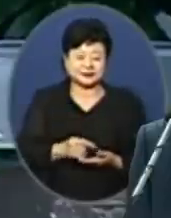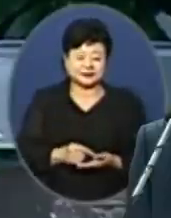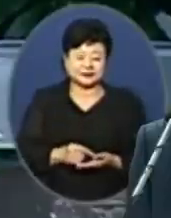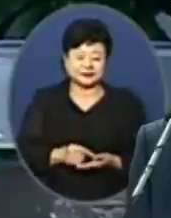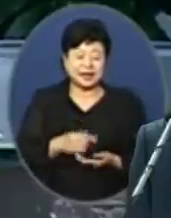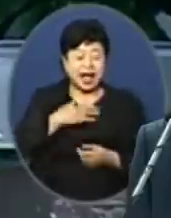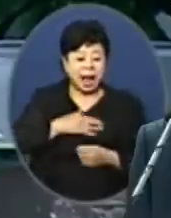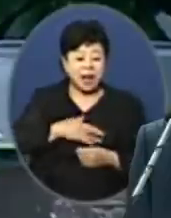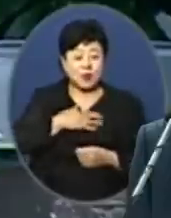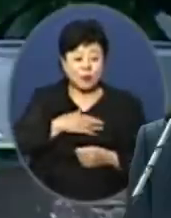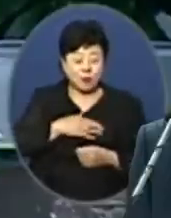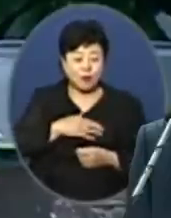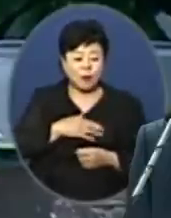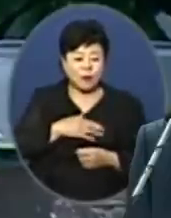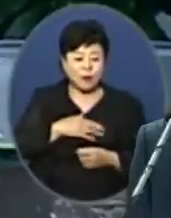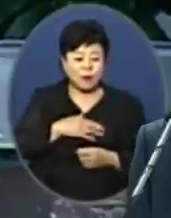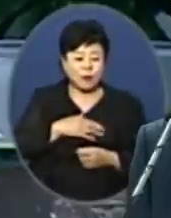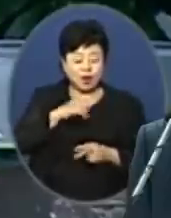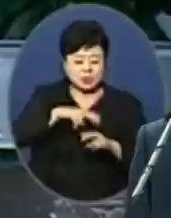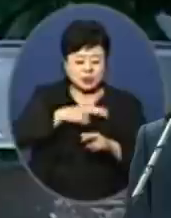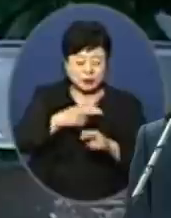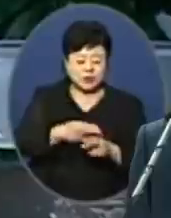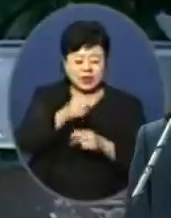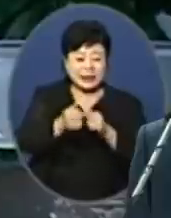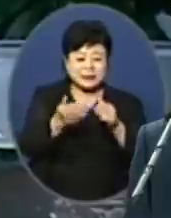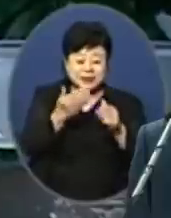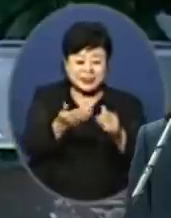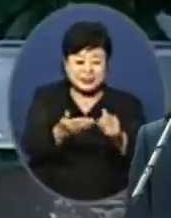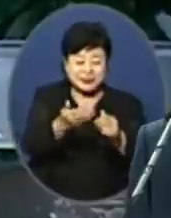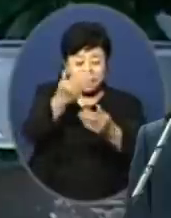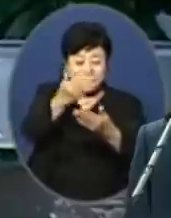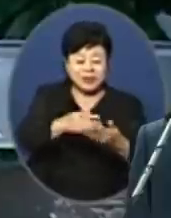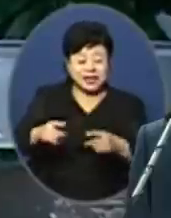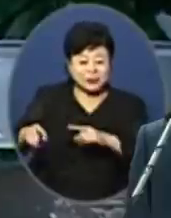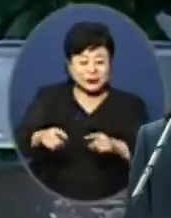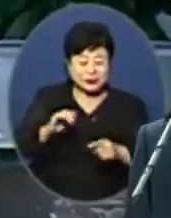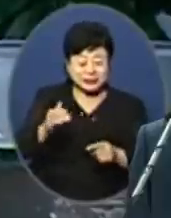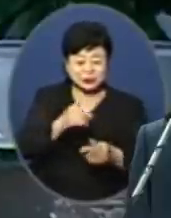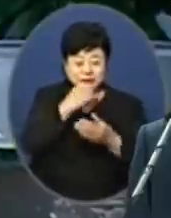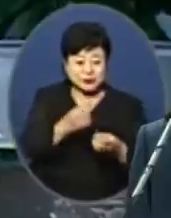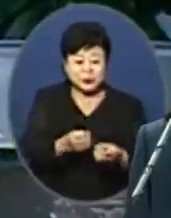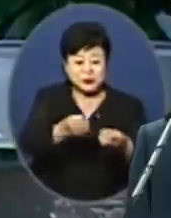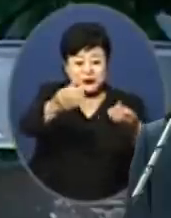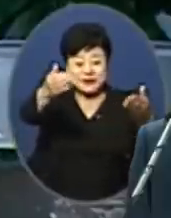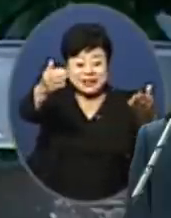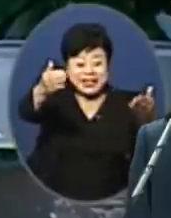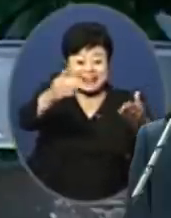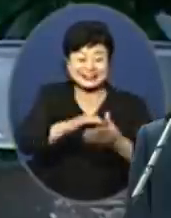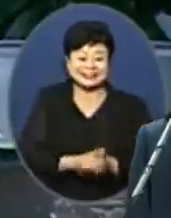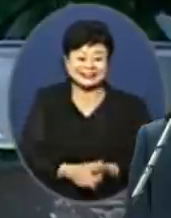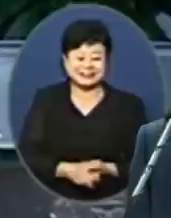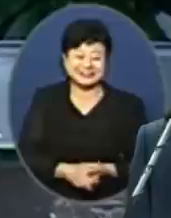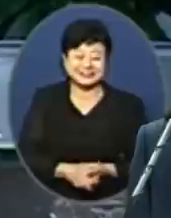알고 이 선물을 하나님 앞에서 받아 누리는 여러분 되시기를 주의 이름으로 축원합니다.